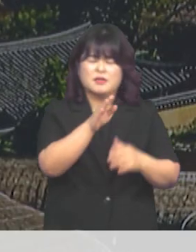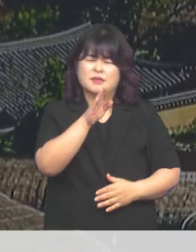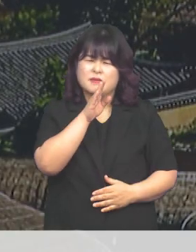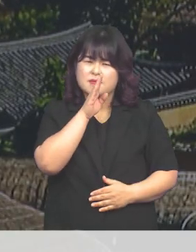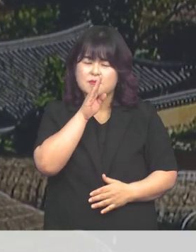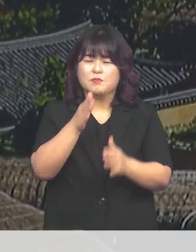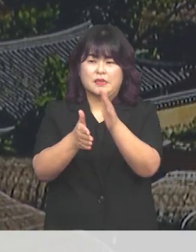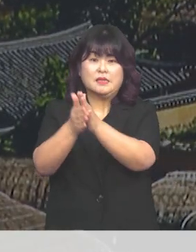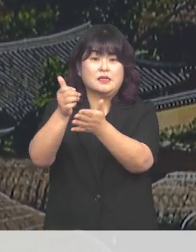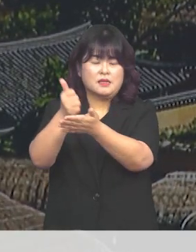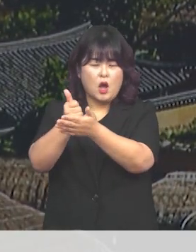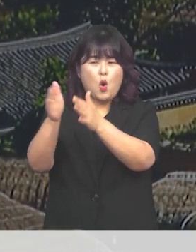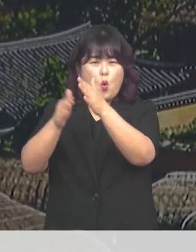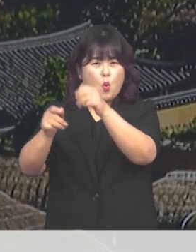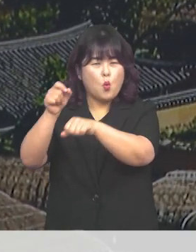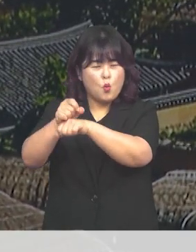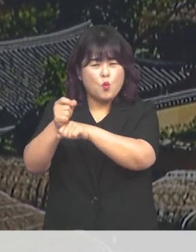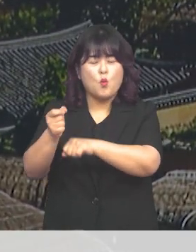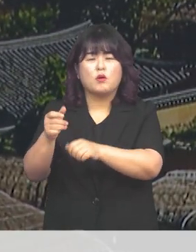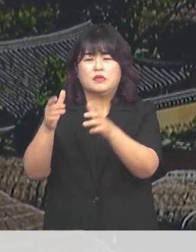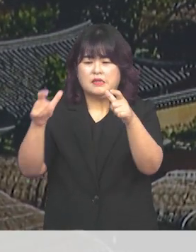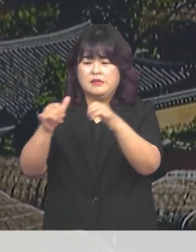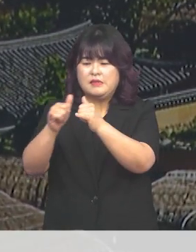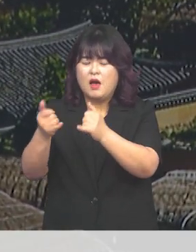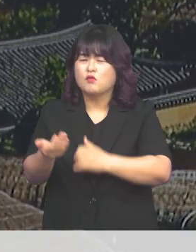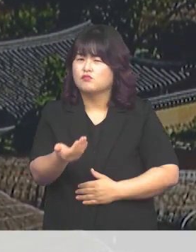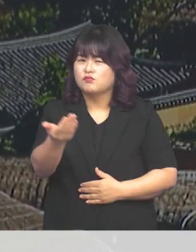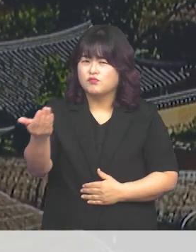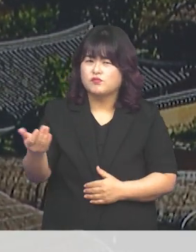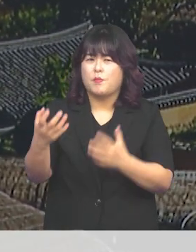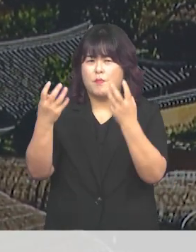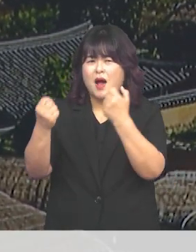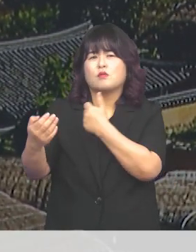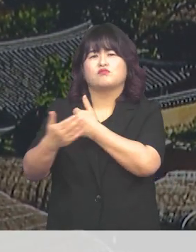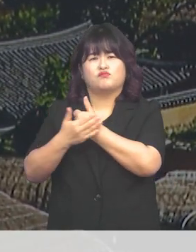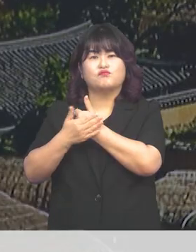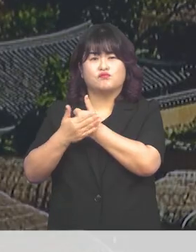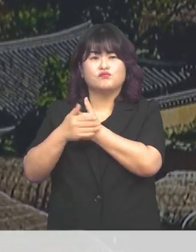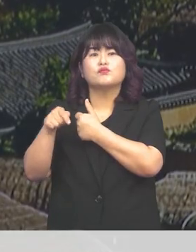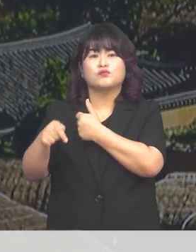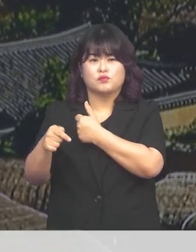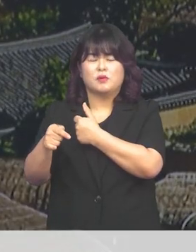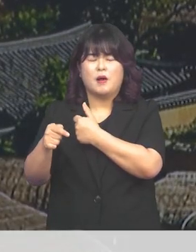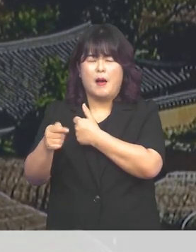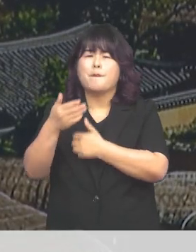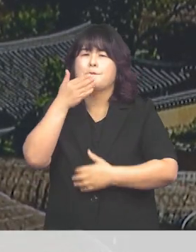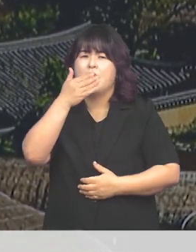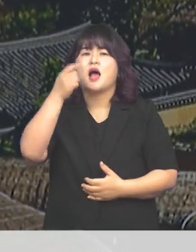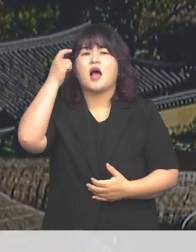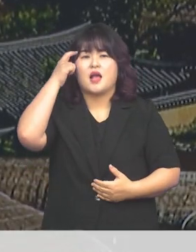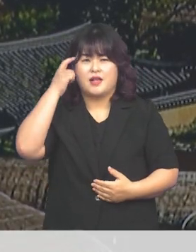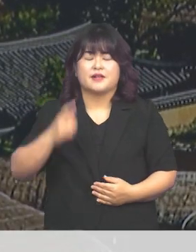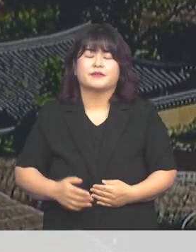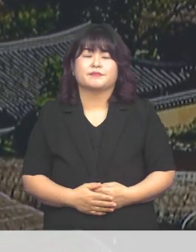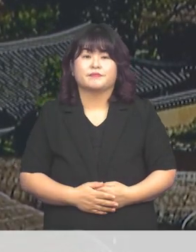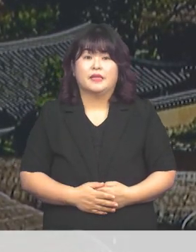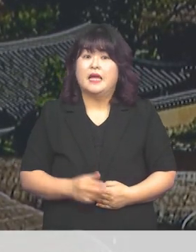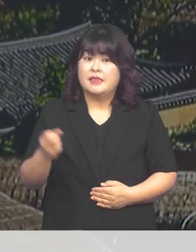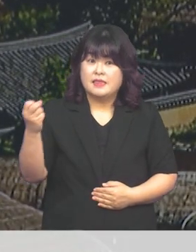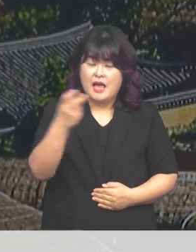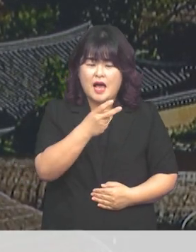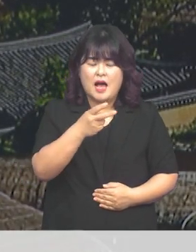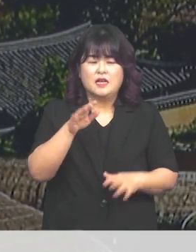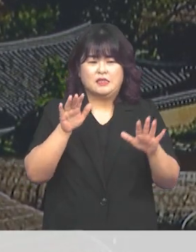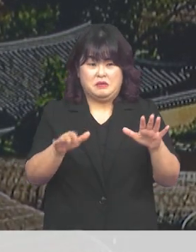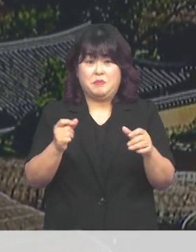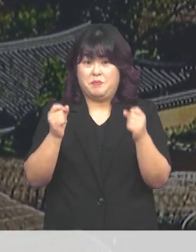정말 시장님과 공무원 그리고 시민들께서 많은 도움을 주셨기 때문에 가능했다고 생각합니다. 다시 한번